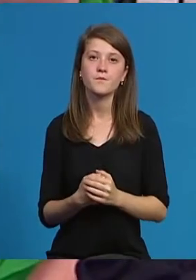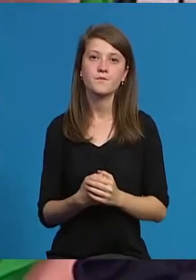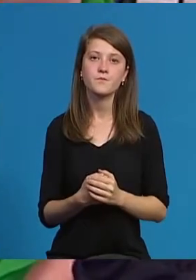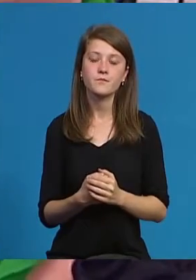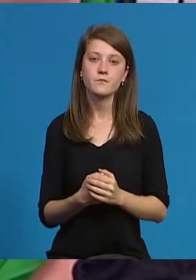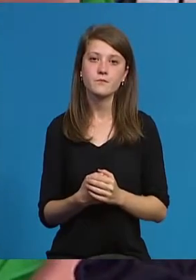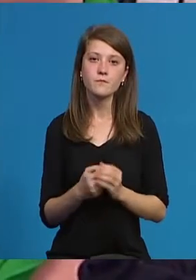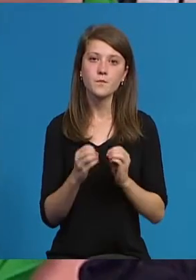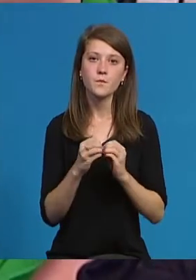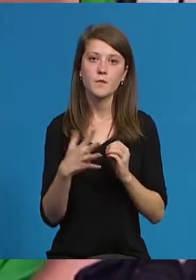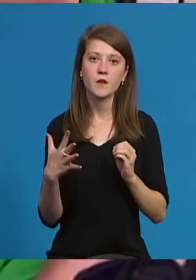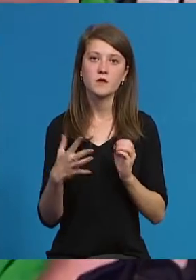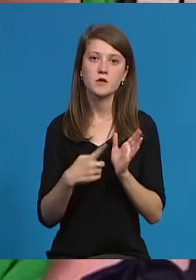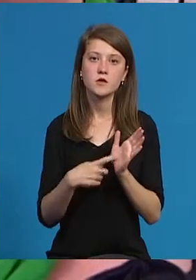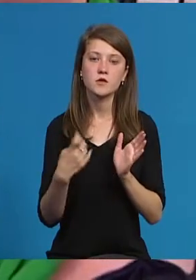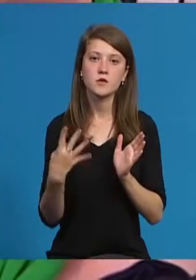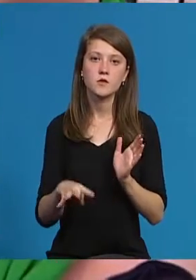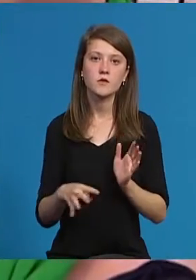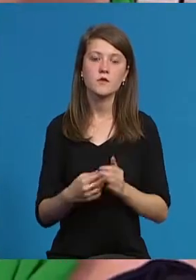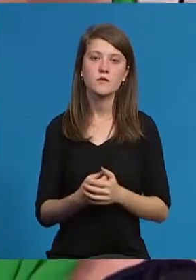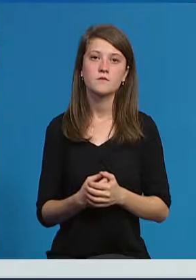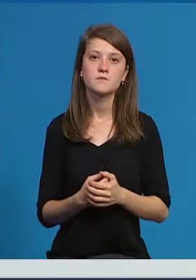на 15 640.